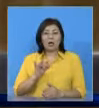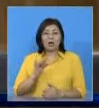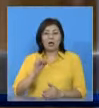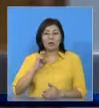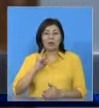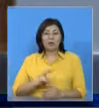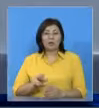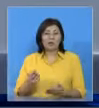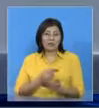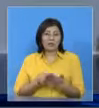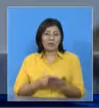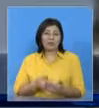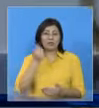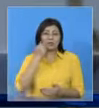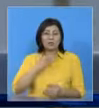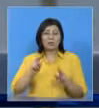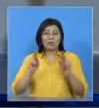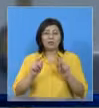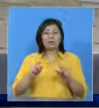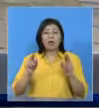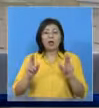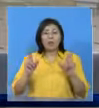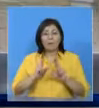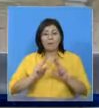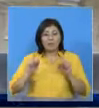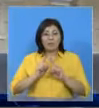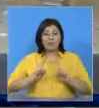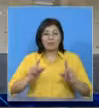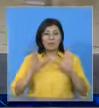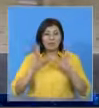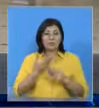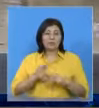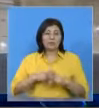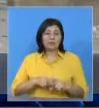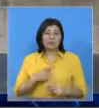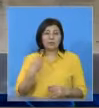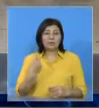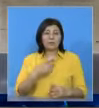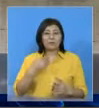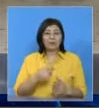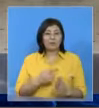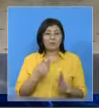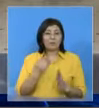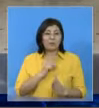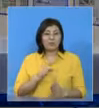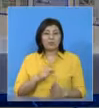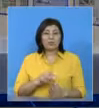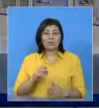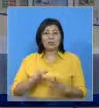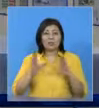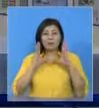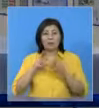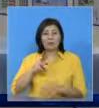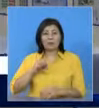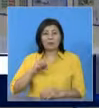мечетей. Все это можно изучить в выставочном зале «Руханият», который находится на первом этаже мечети Нургасыр. Официальное открытие